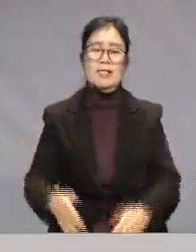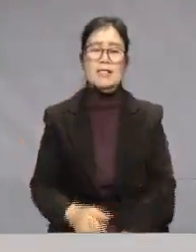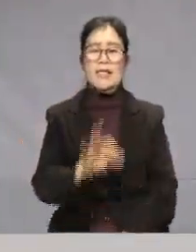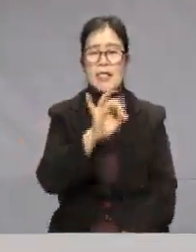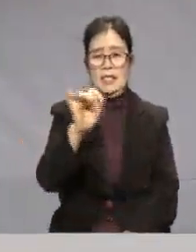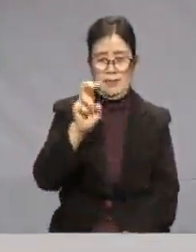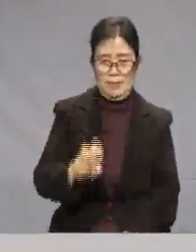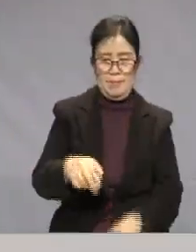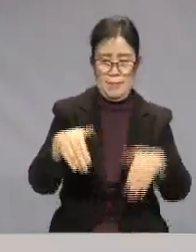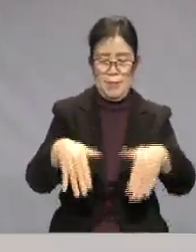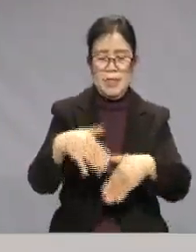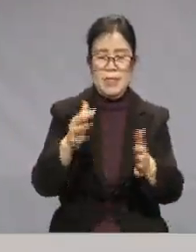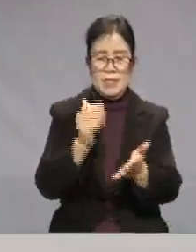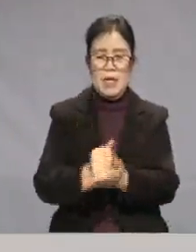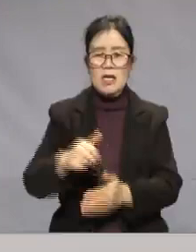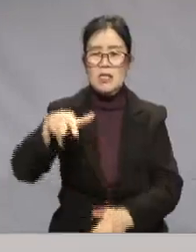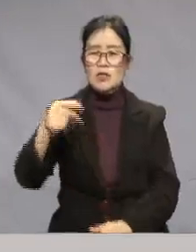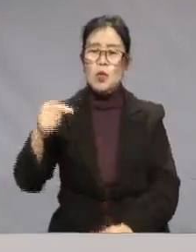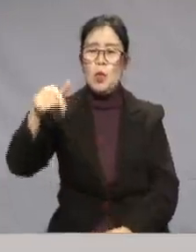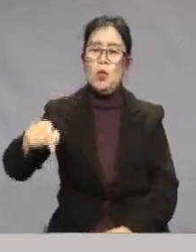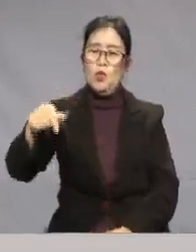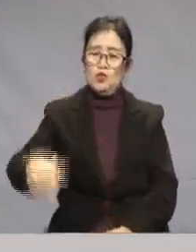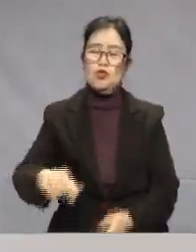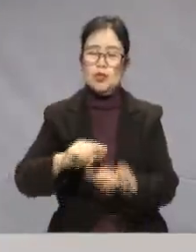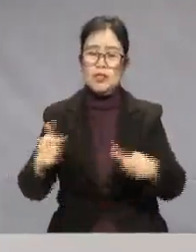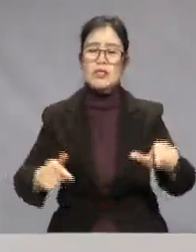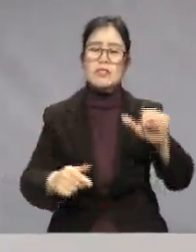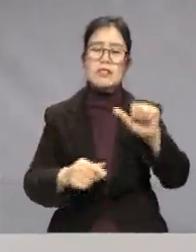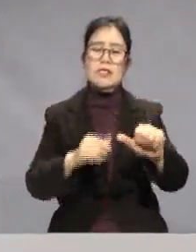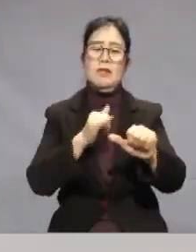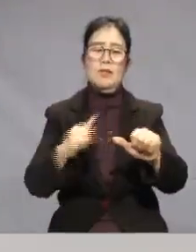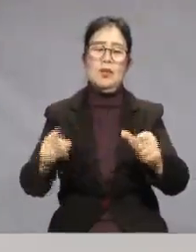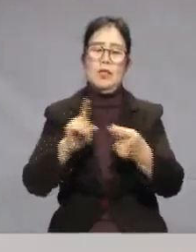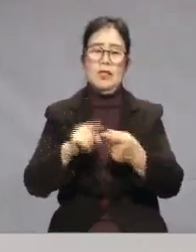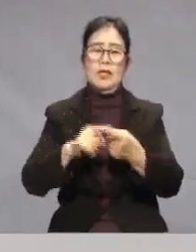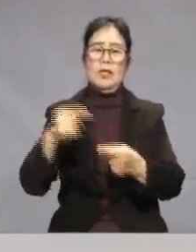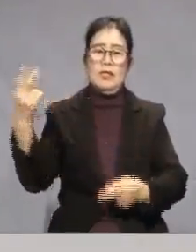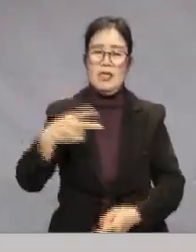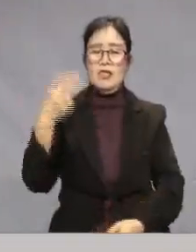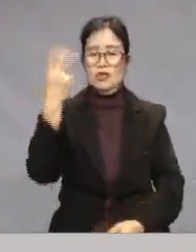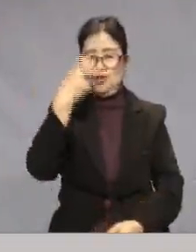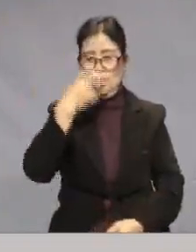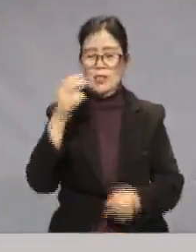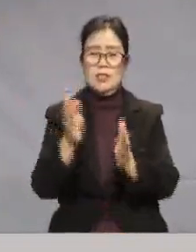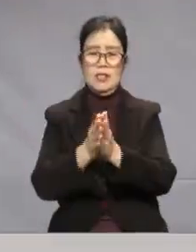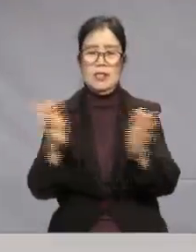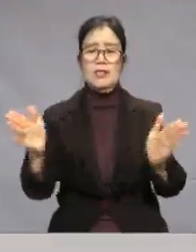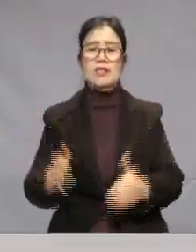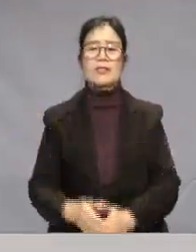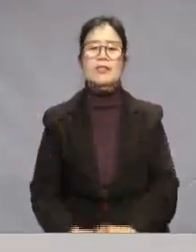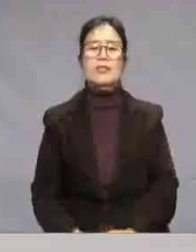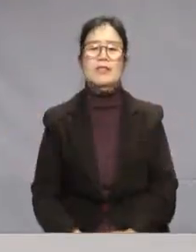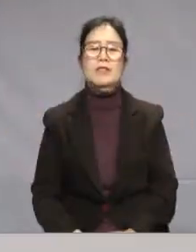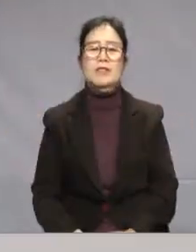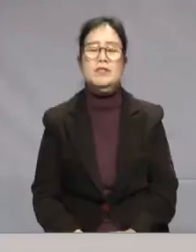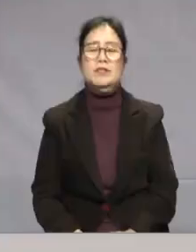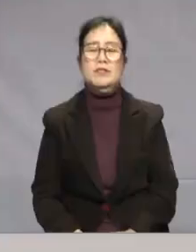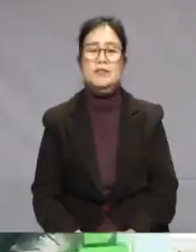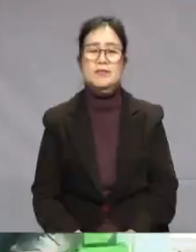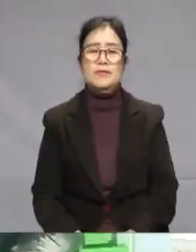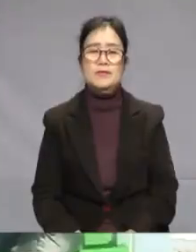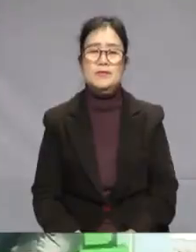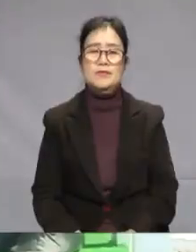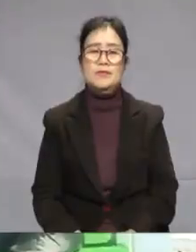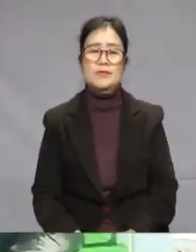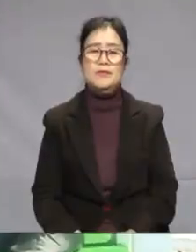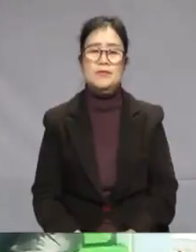대통령 비서실장과 조국 전 민정수석 등 5명에 대해 다시 수사에 착수했습니다. 김하희 기자입니다.